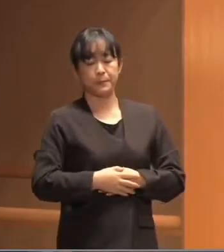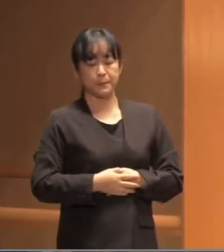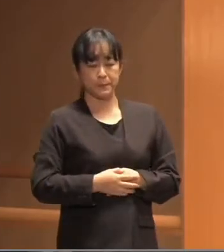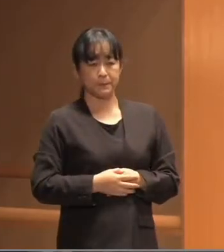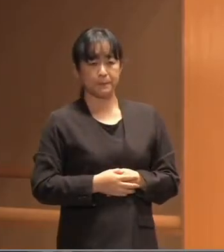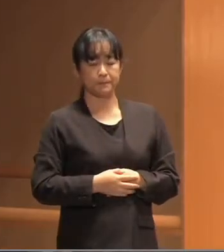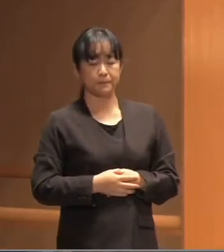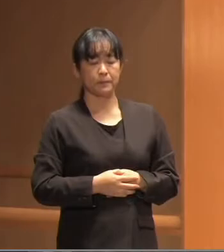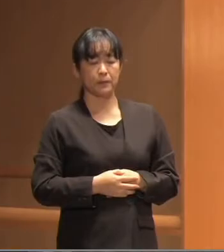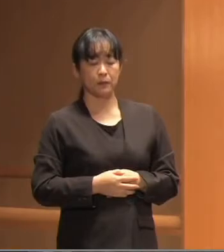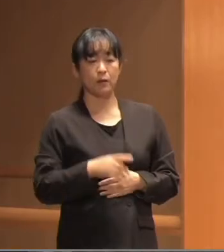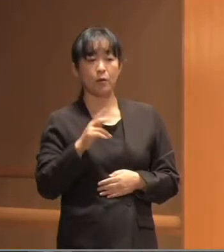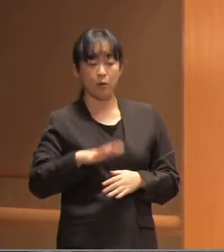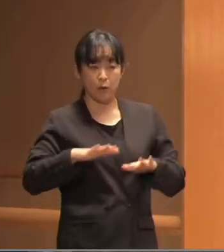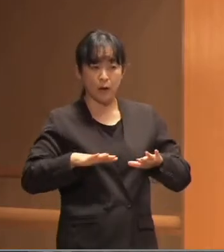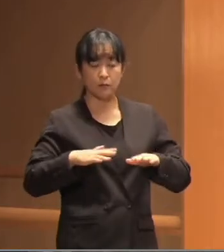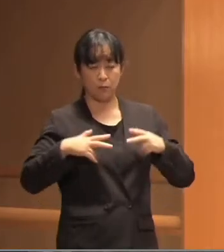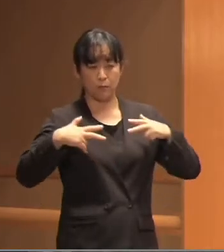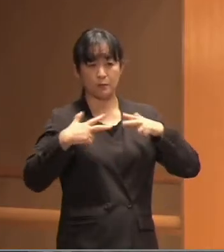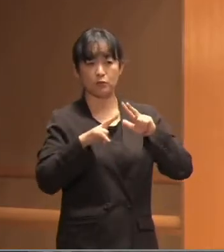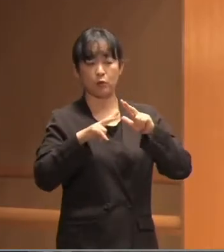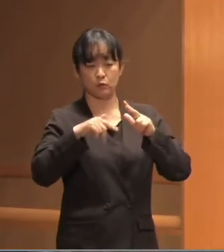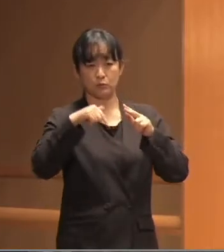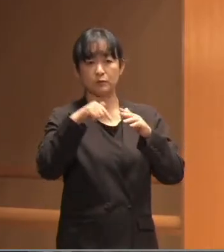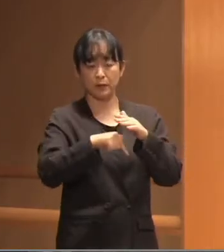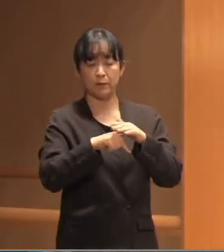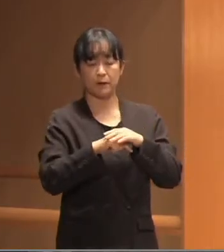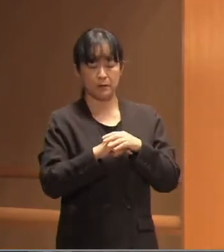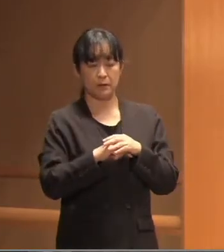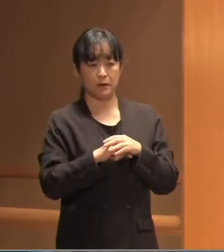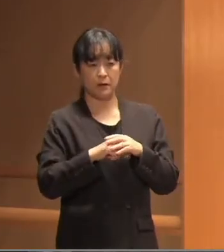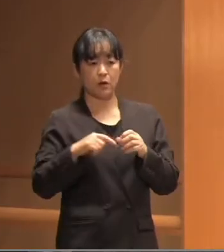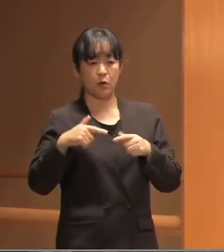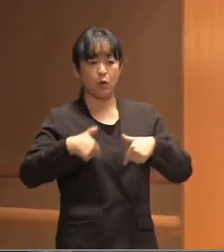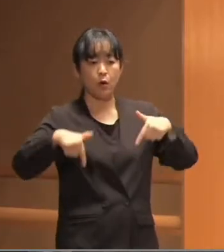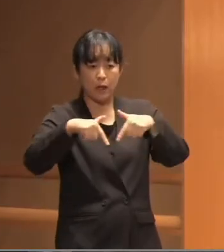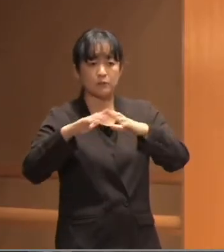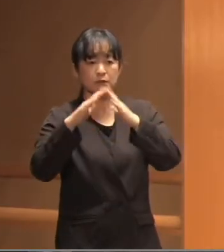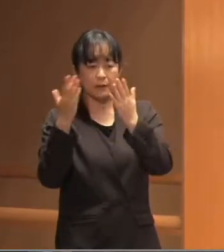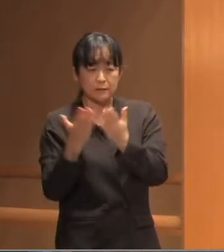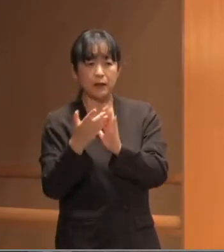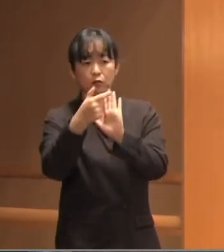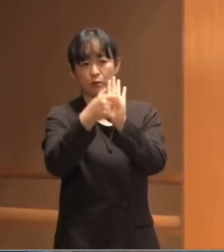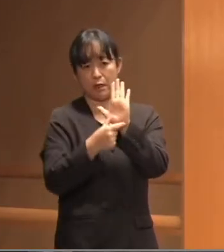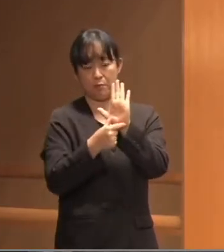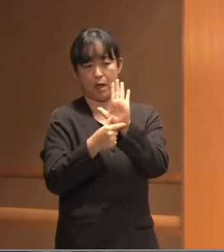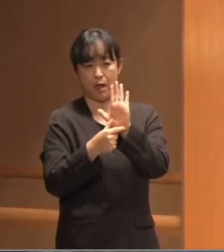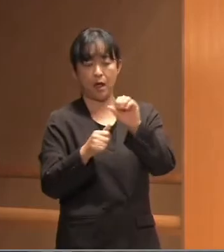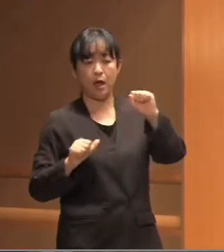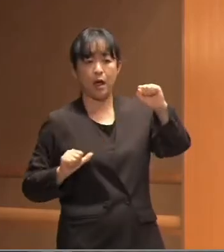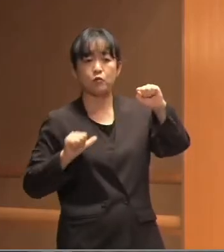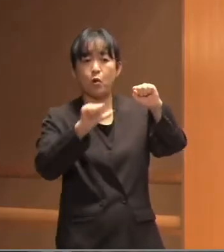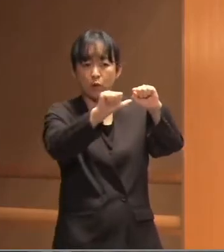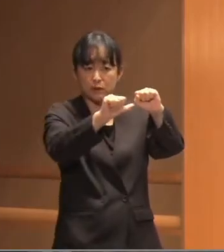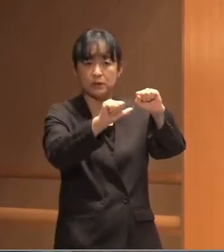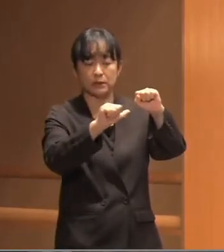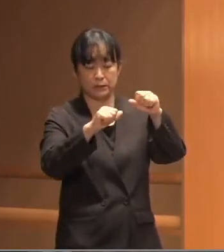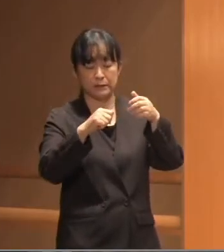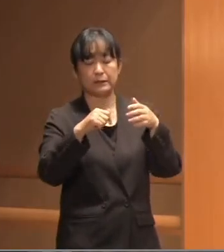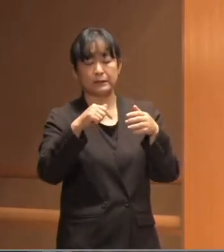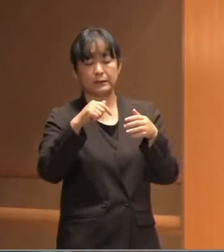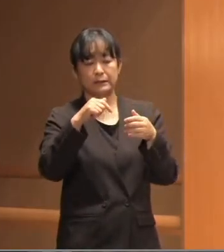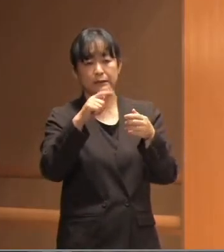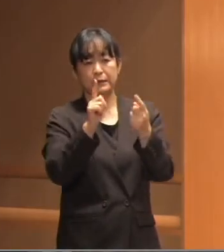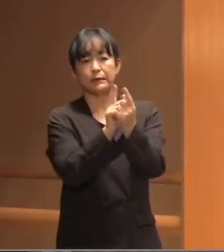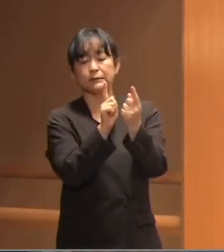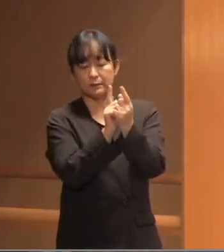今回のシンポジウムではフォーラム全体のテーマ、アプローチに対して伝統